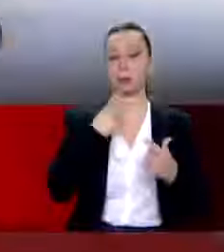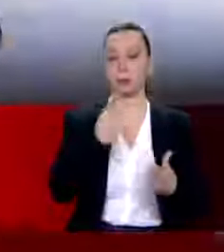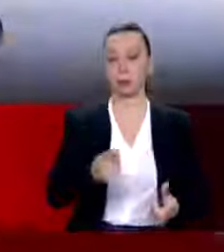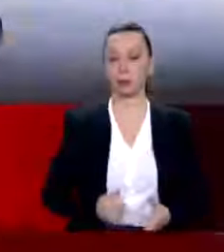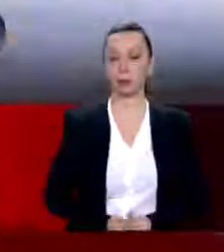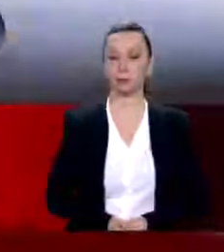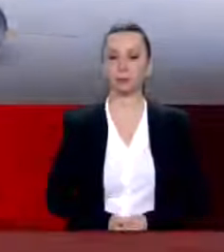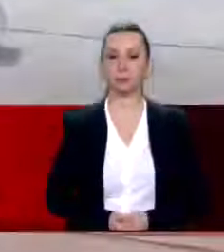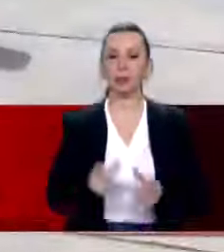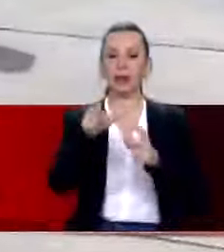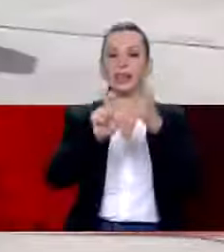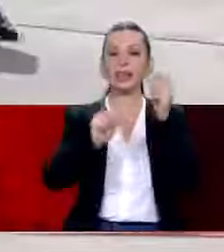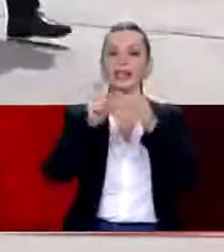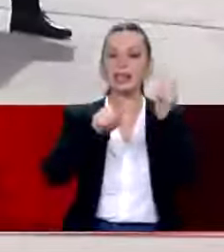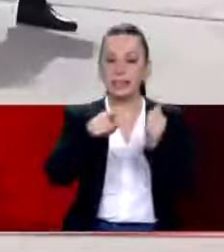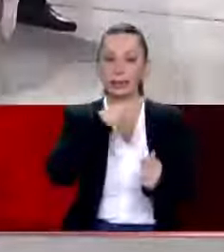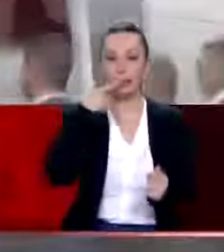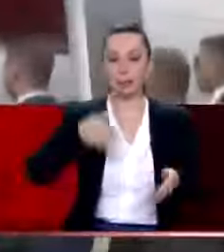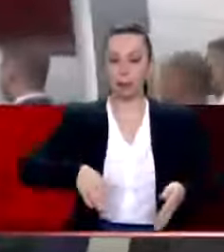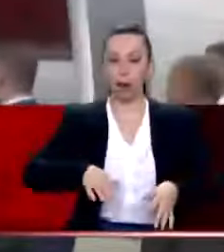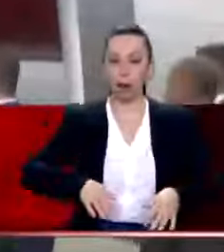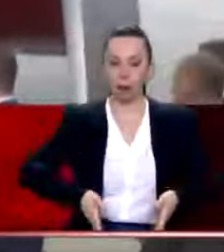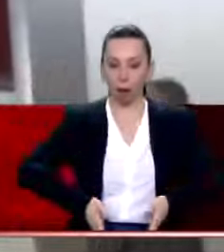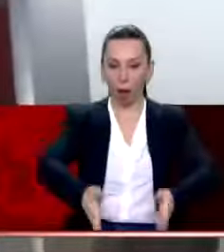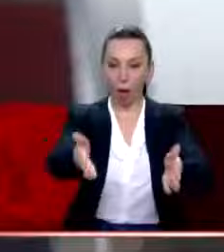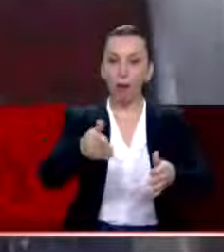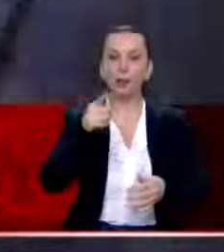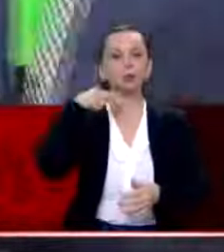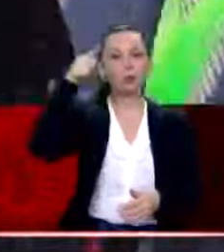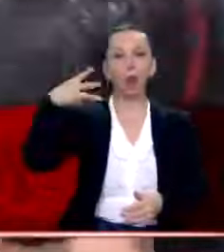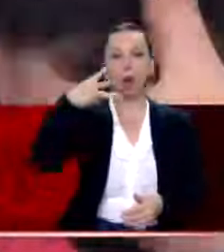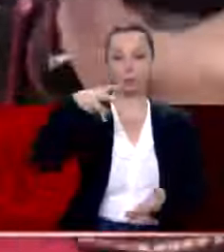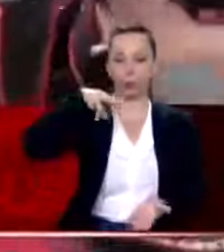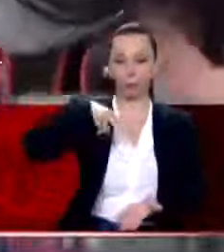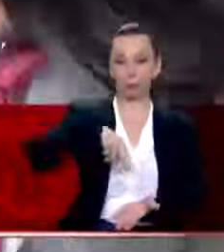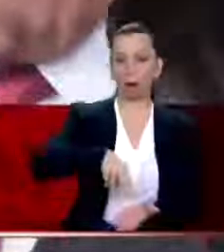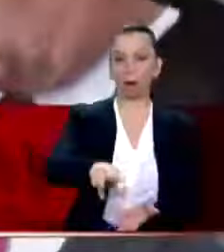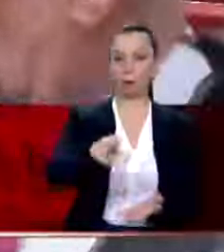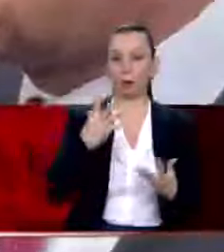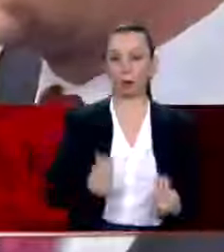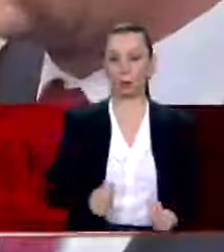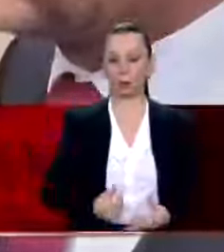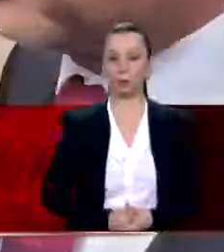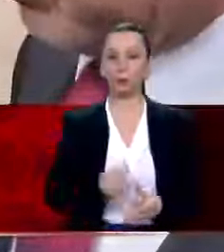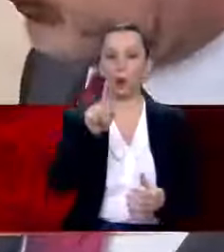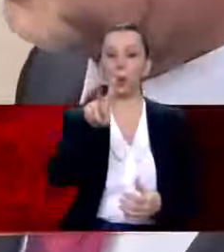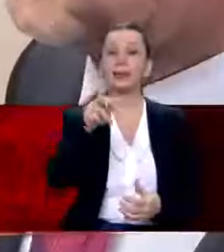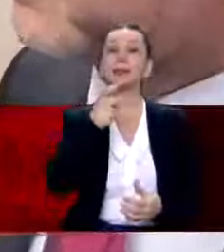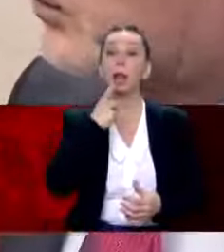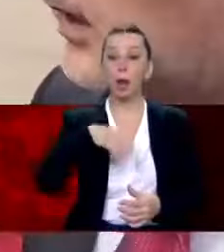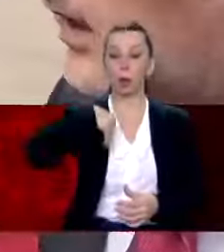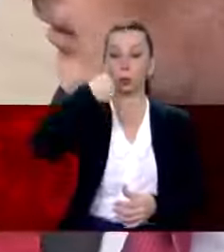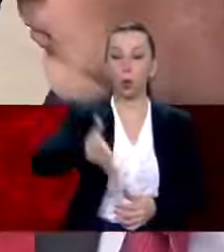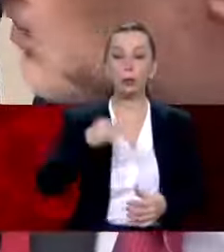dedi Sisi çifti kırmızı halıda Erdoğan çifti merdivenlerde Selamünaleyküm Selam aleyküm 12 yıl aradan